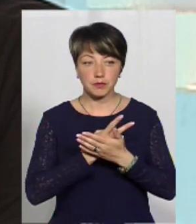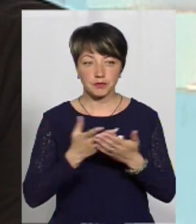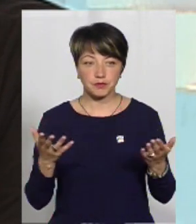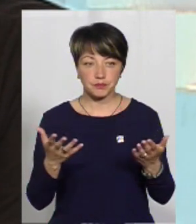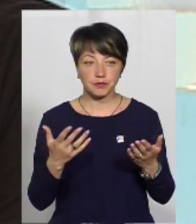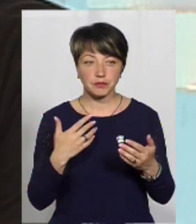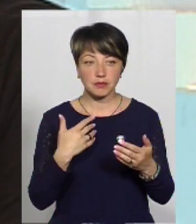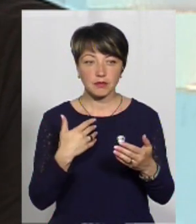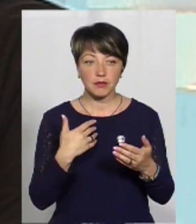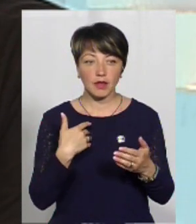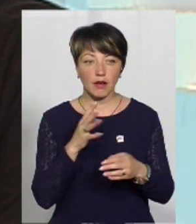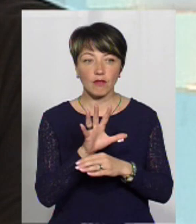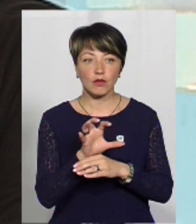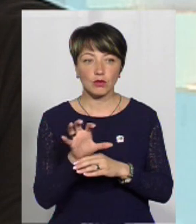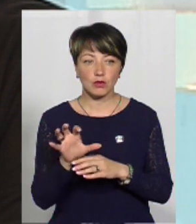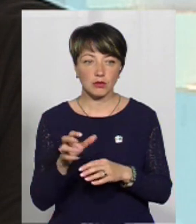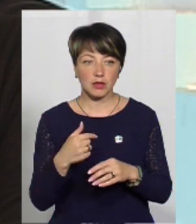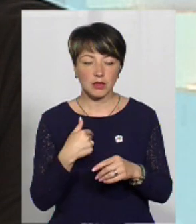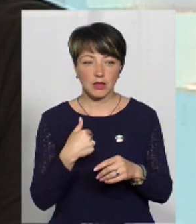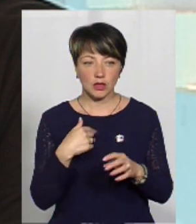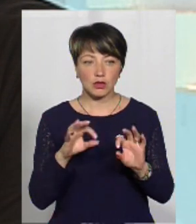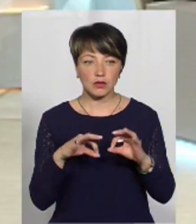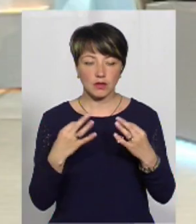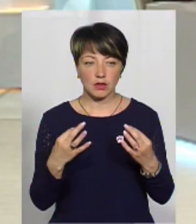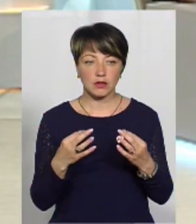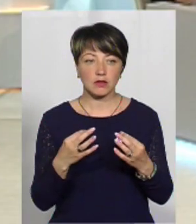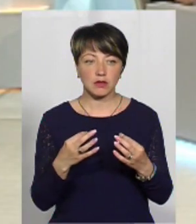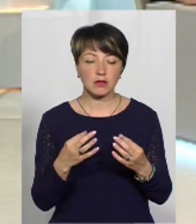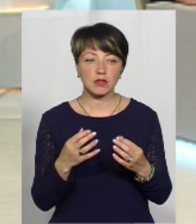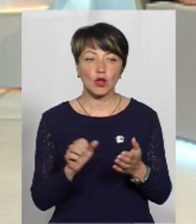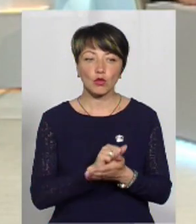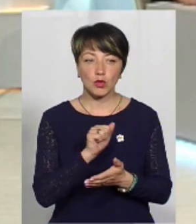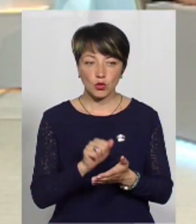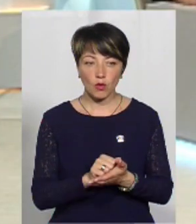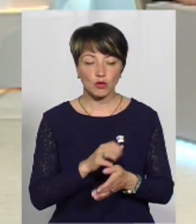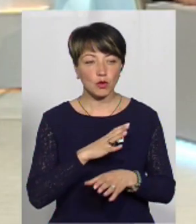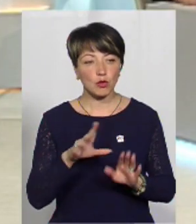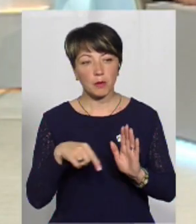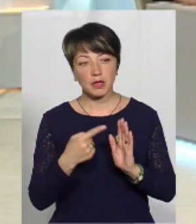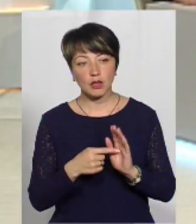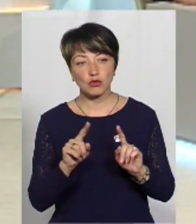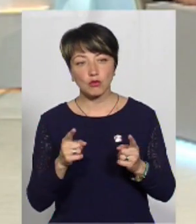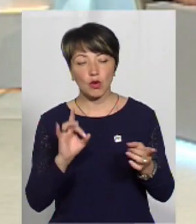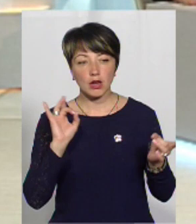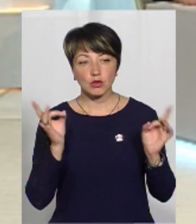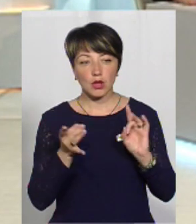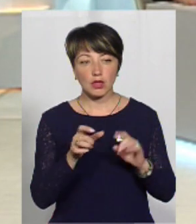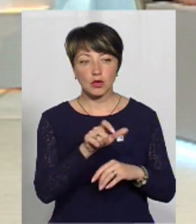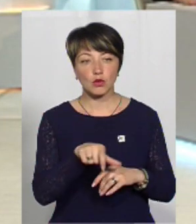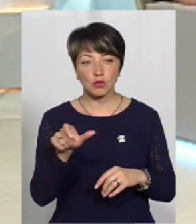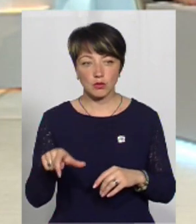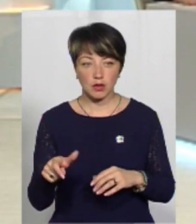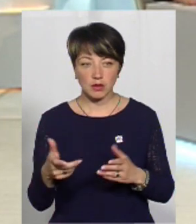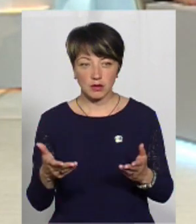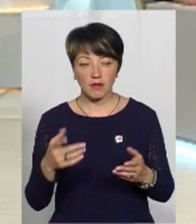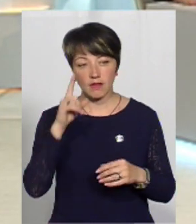висвітлюю, просто я заходжу і просто я фотографую, ну, якби дозволяю. Задокументовано. То. Задокументовано, щоб не було питань, чому от резонансні особи, які,